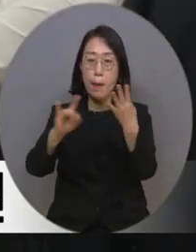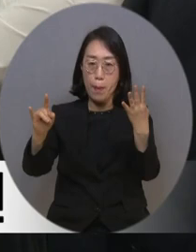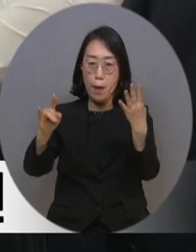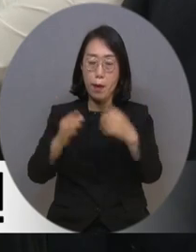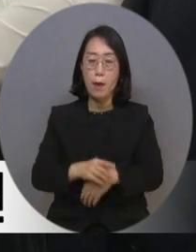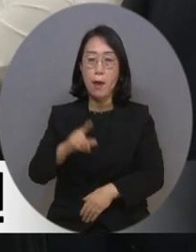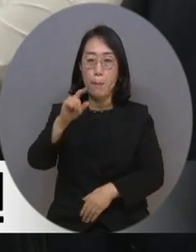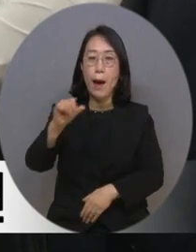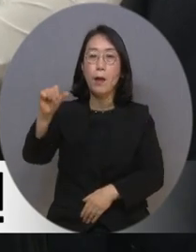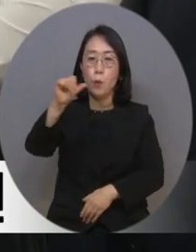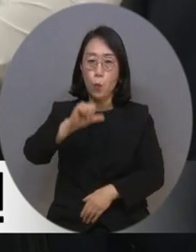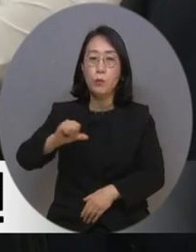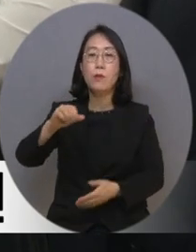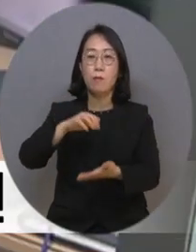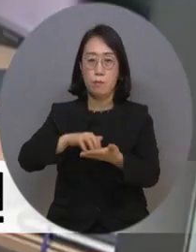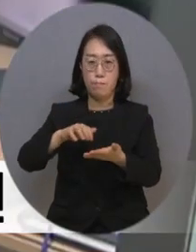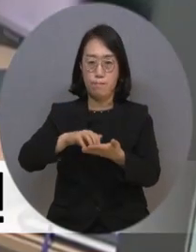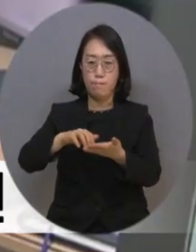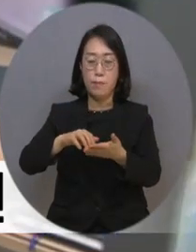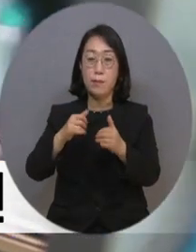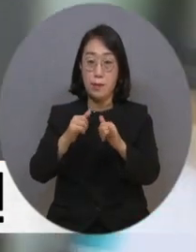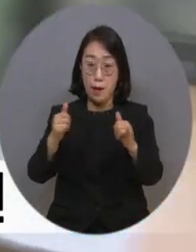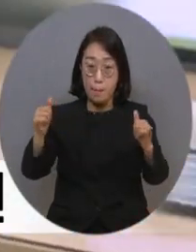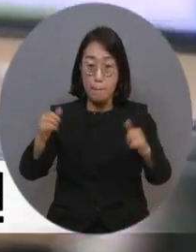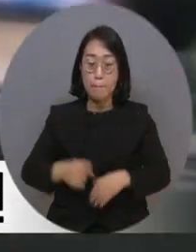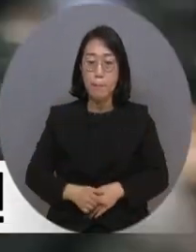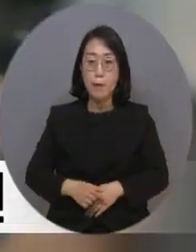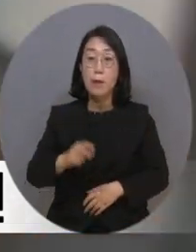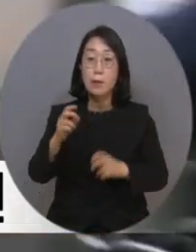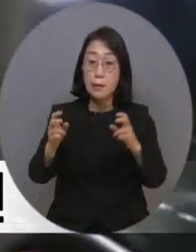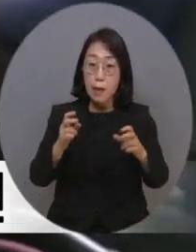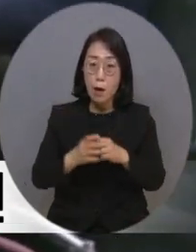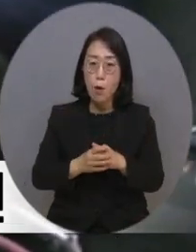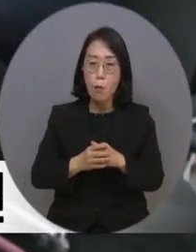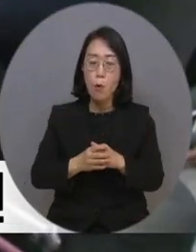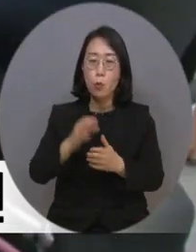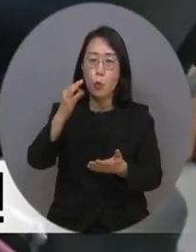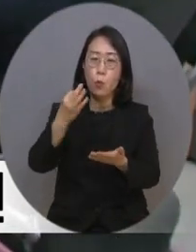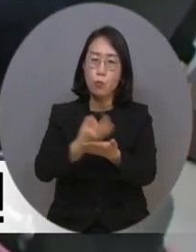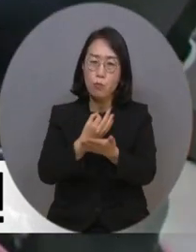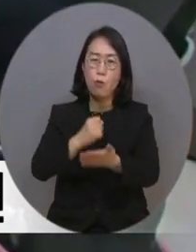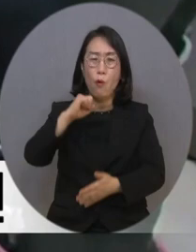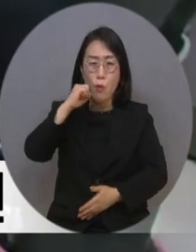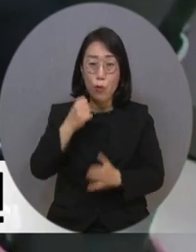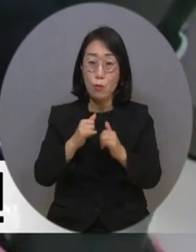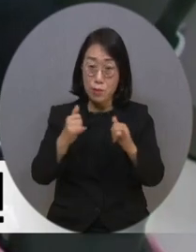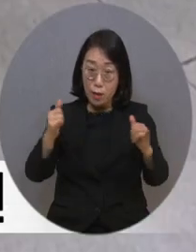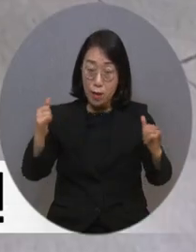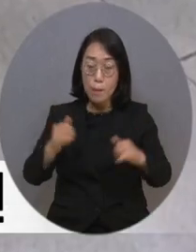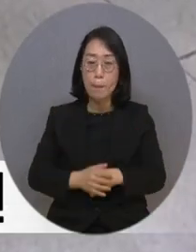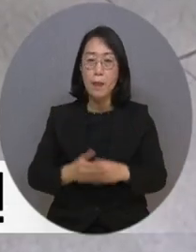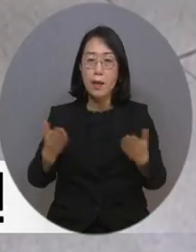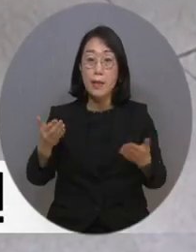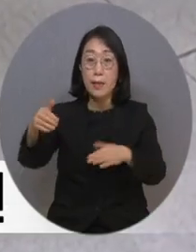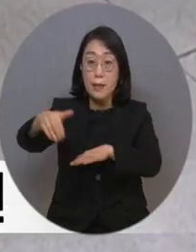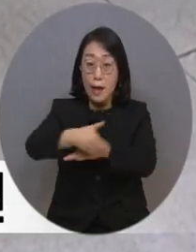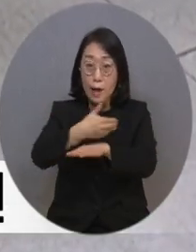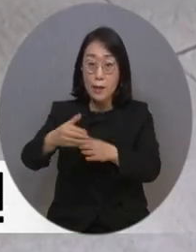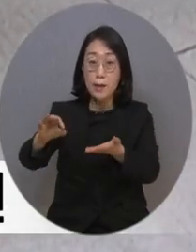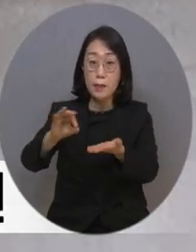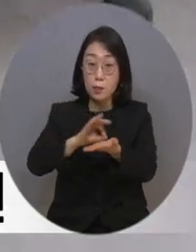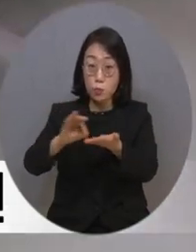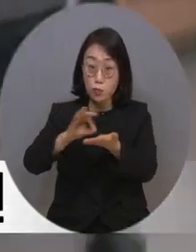15,000여 명으로 확대됩니다 이번 사업은 저소득 중증장인 근로자에게 출퇴근시 소요되는